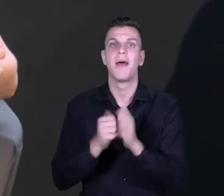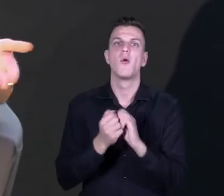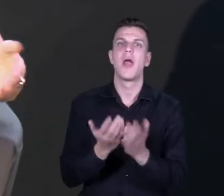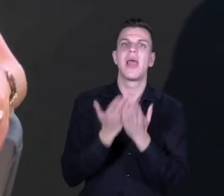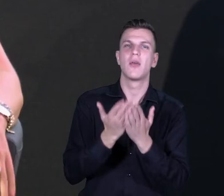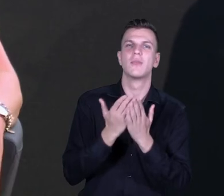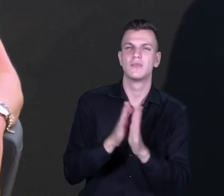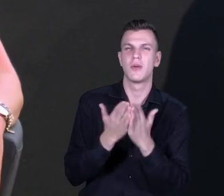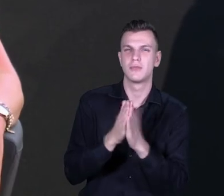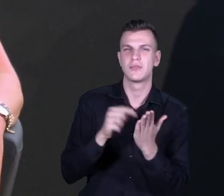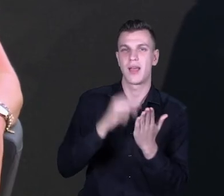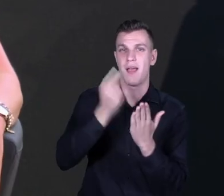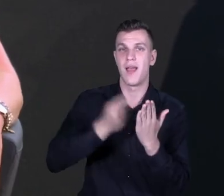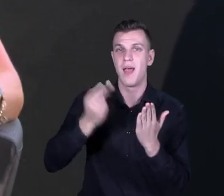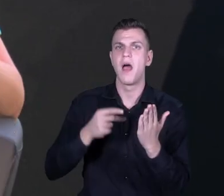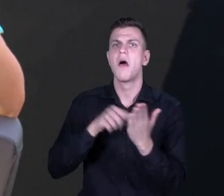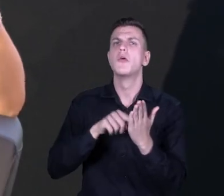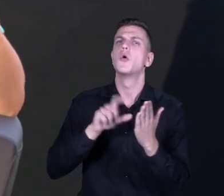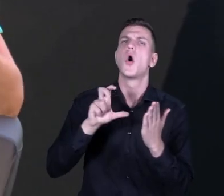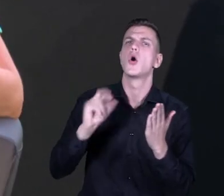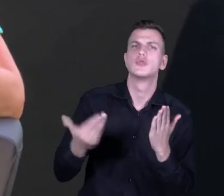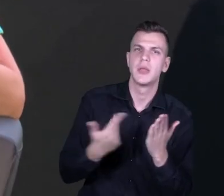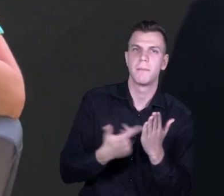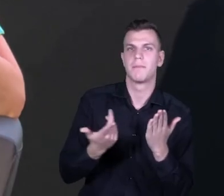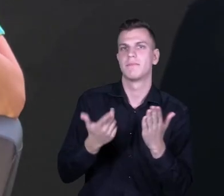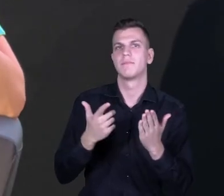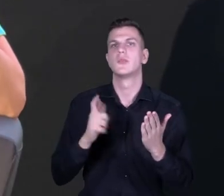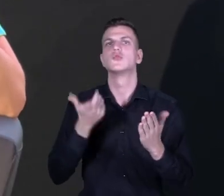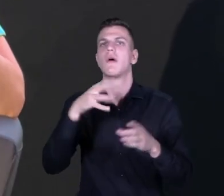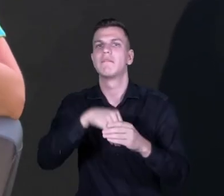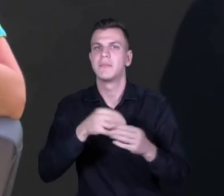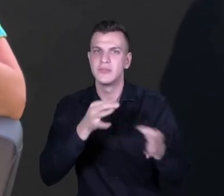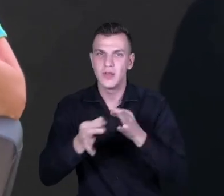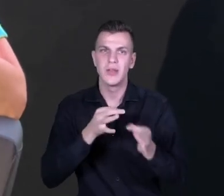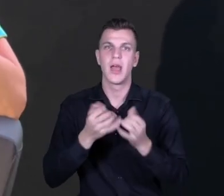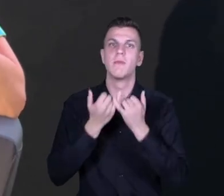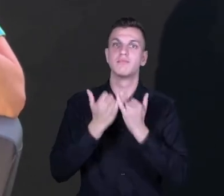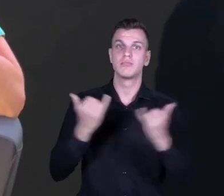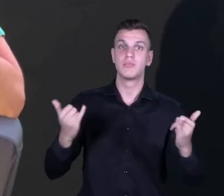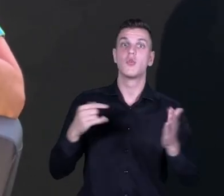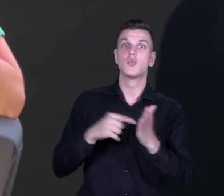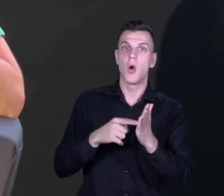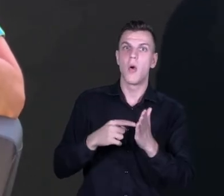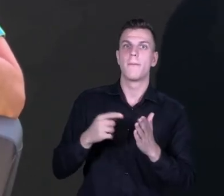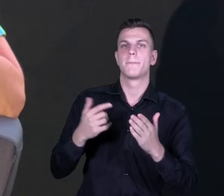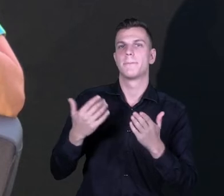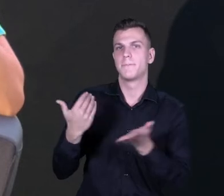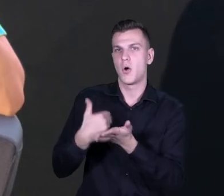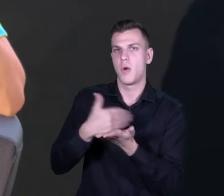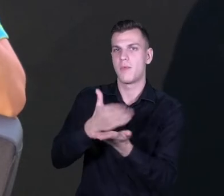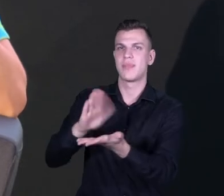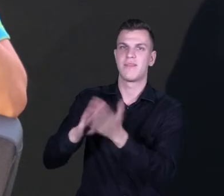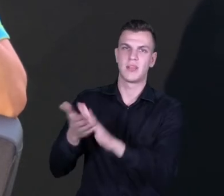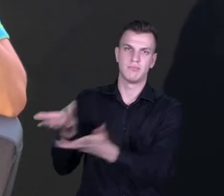i wydarzenie z nim związane. Więc staraliśmy się w ten sposób łączyć w pary, by tą kulturę dialogu budować. A